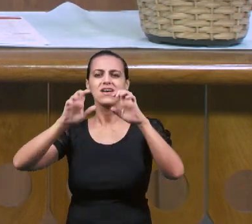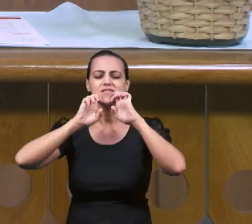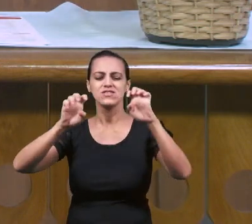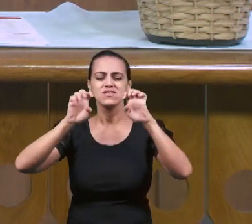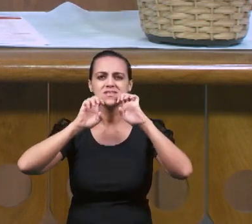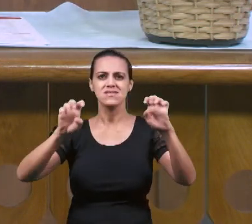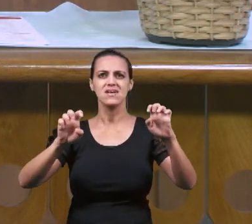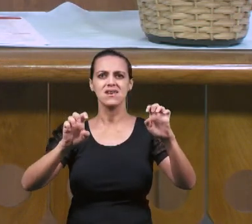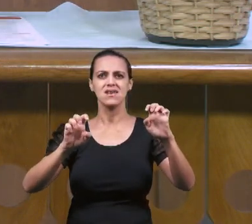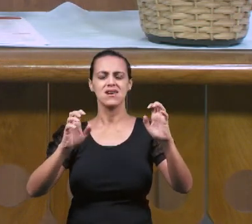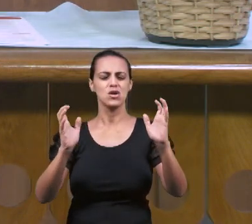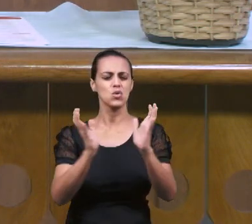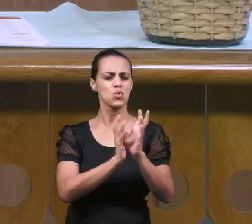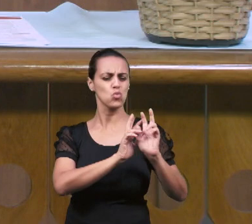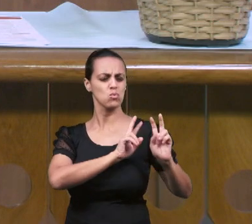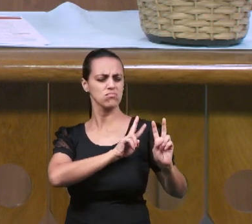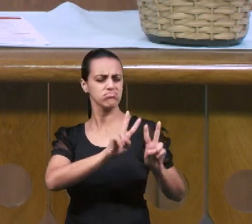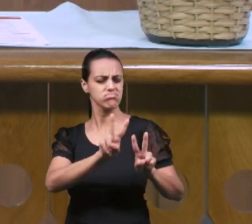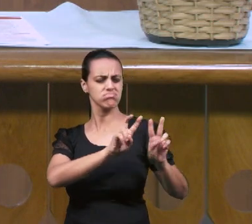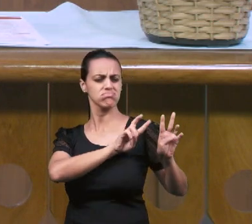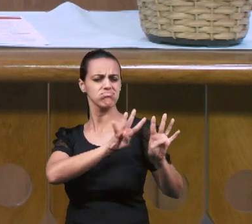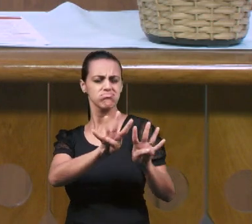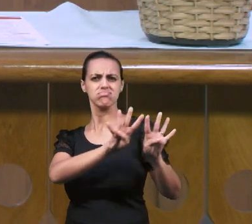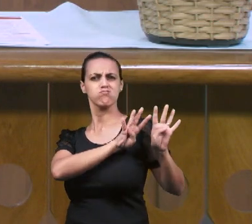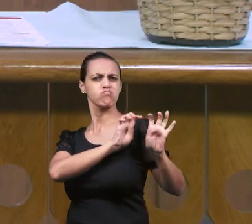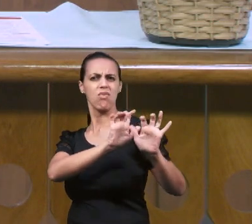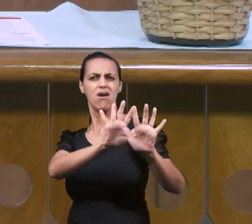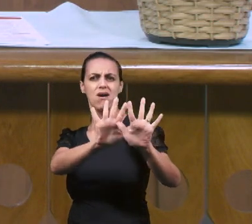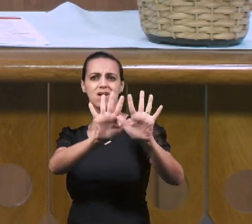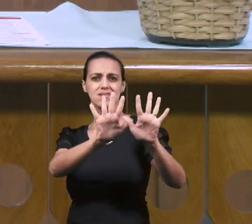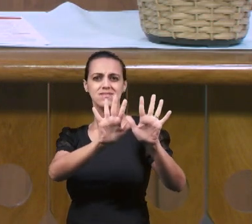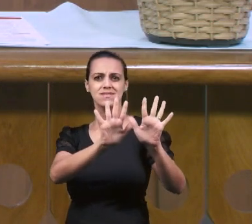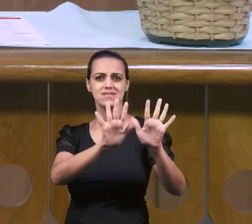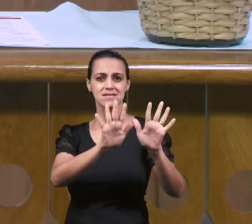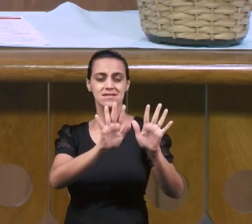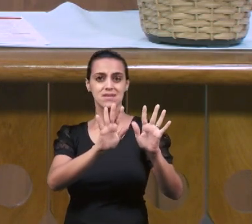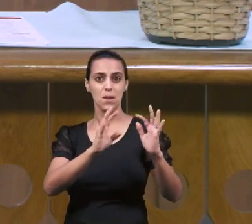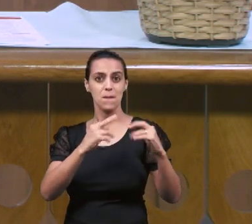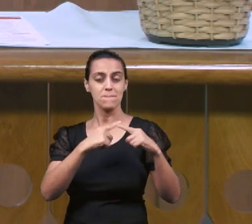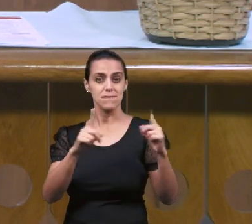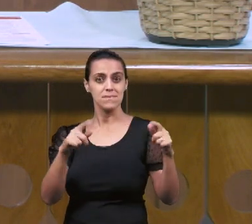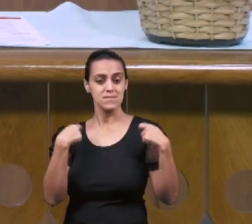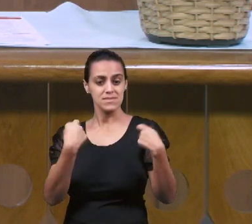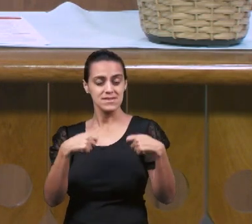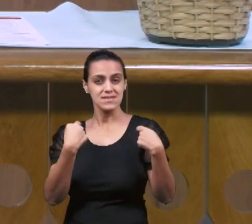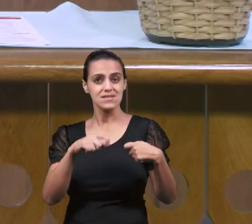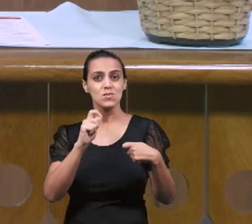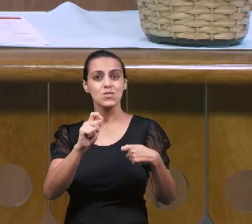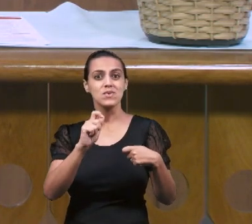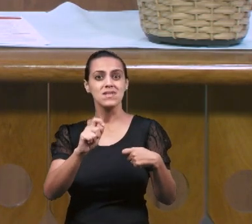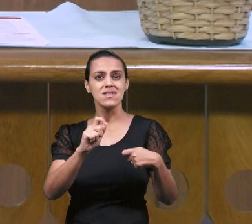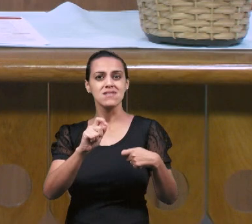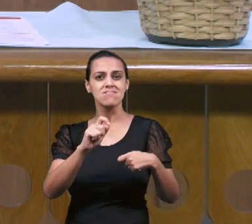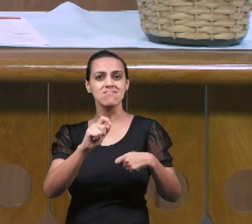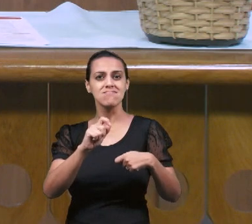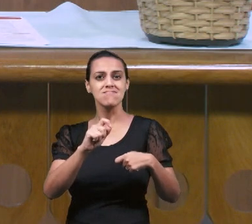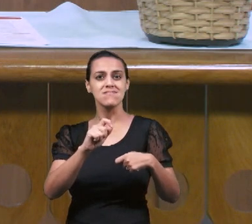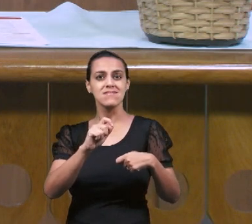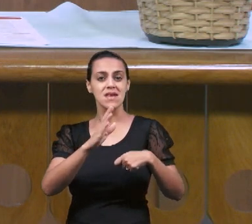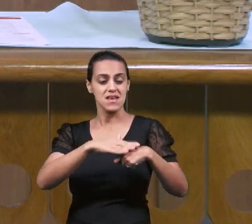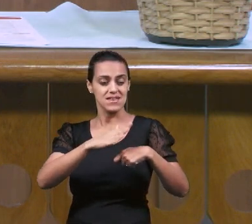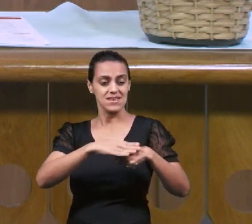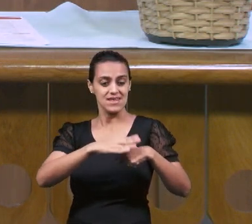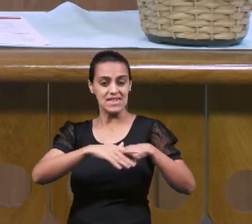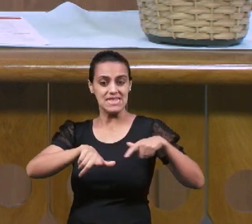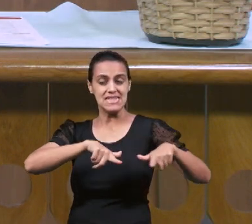100. Mais nous devons mettre l'énergie spirituel de ce peuple au service de l'œuvre